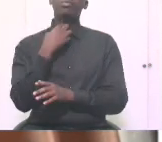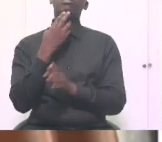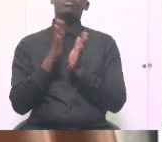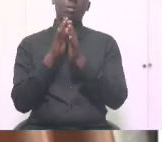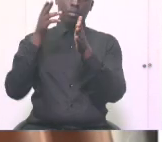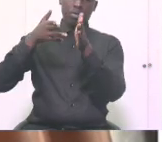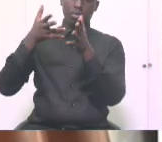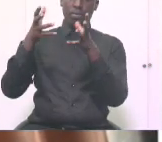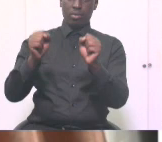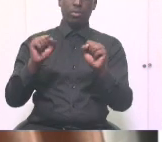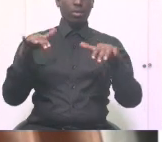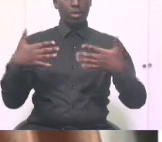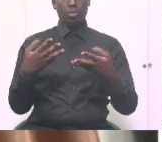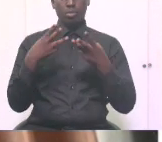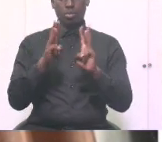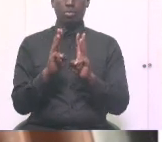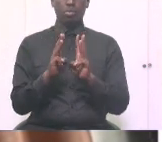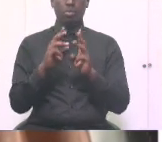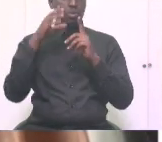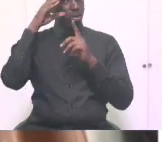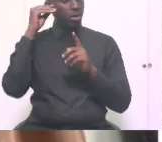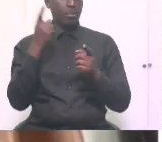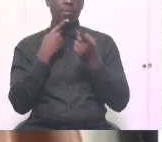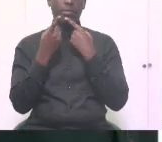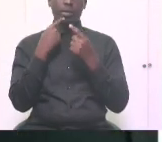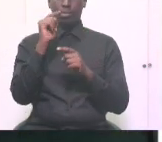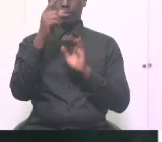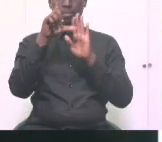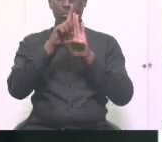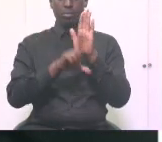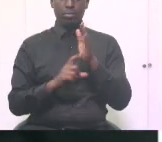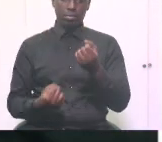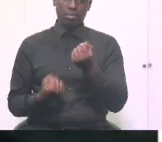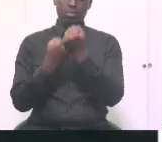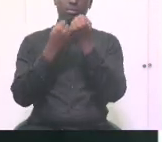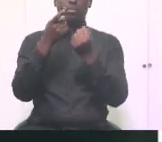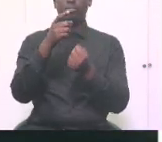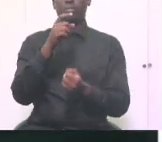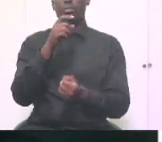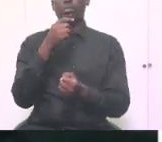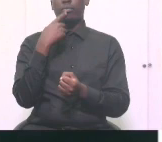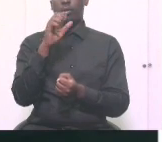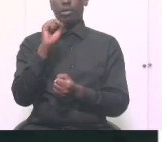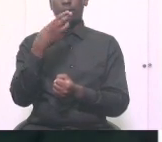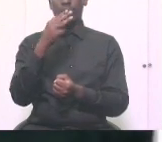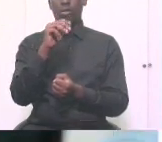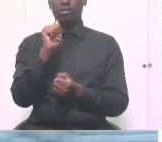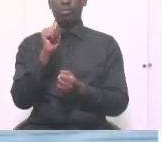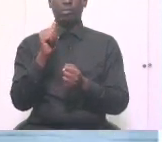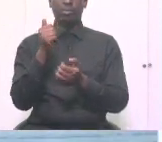amashusho yafashwe cyangwa se mu buryo bwa WhatsApp bagiranye. Umwe mu banyamategeko bunganira Bamporiki yavuze ko witwa Shema wari ku